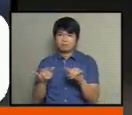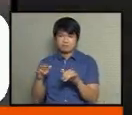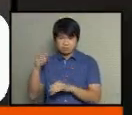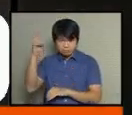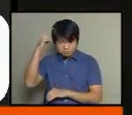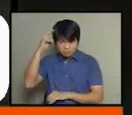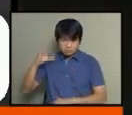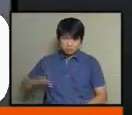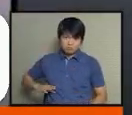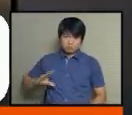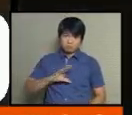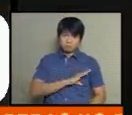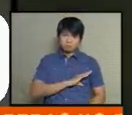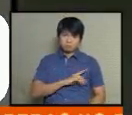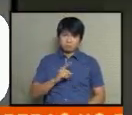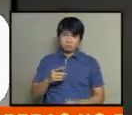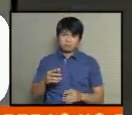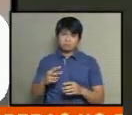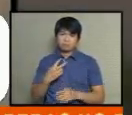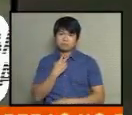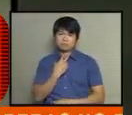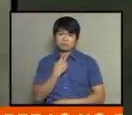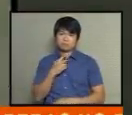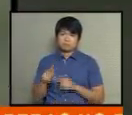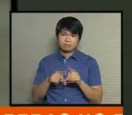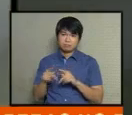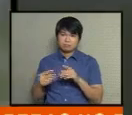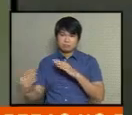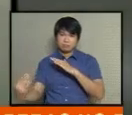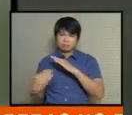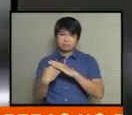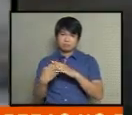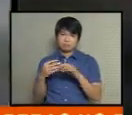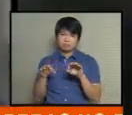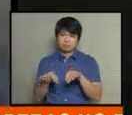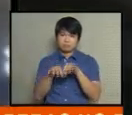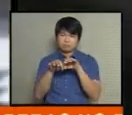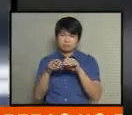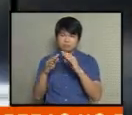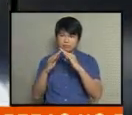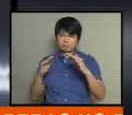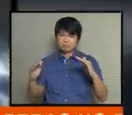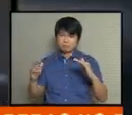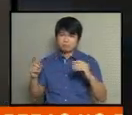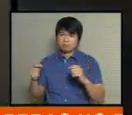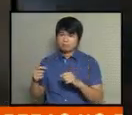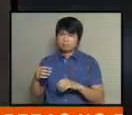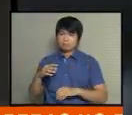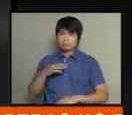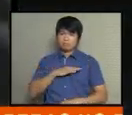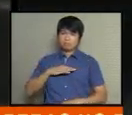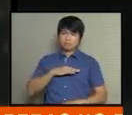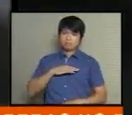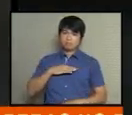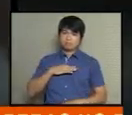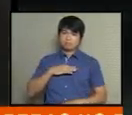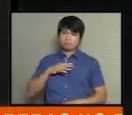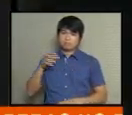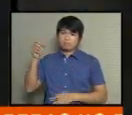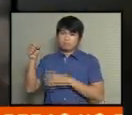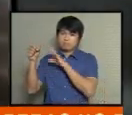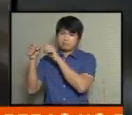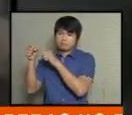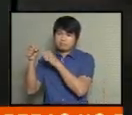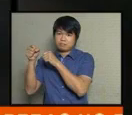Capiz. Natrap ang ilang residente ng pasuki ng baha ang kanilang bahay. Abot dibdib ang baha at nakakapit na sila sa